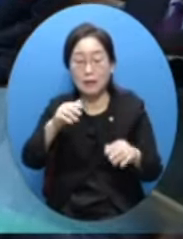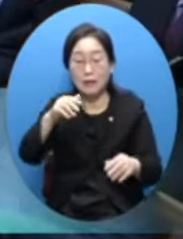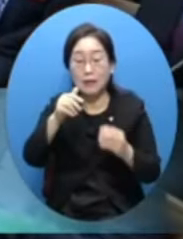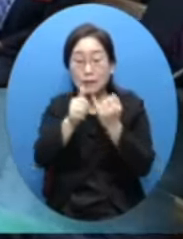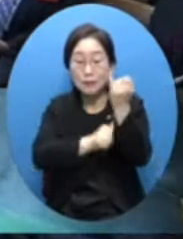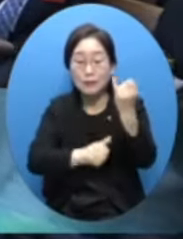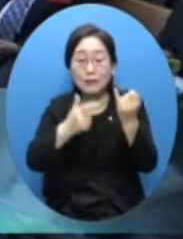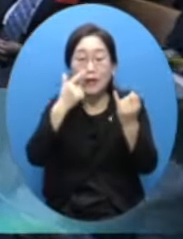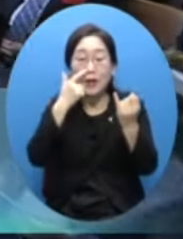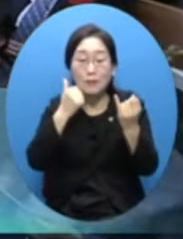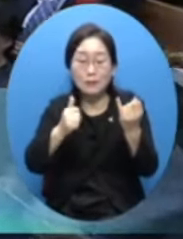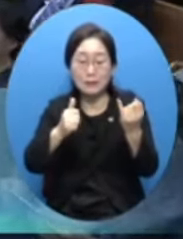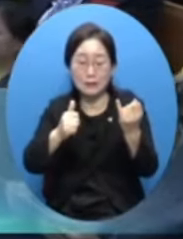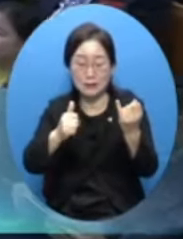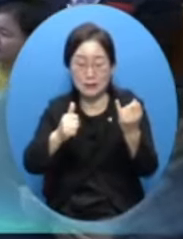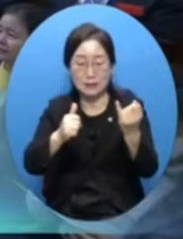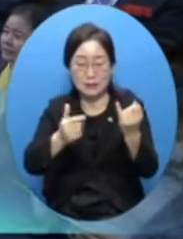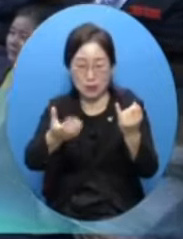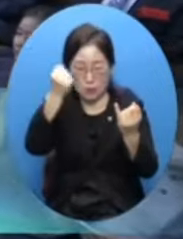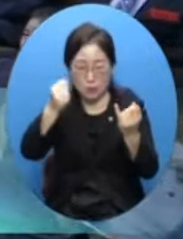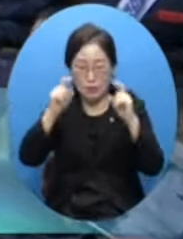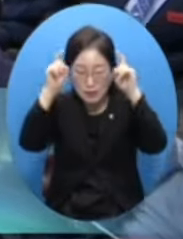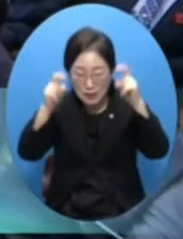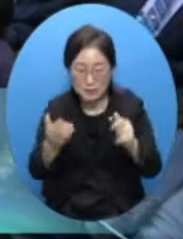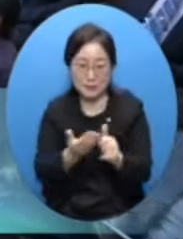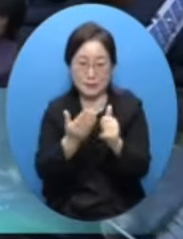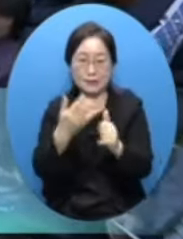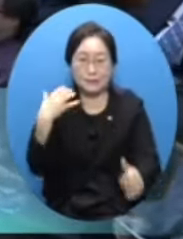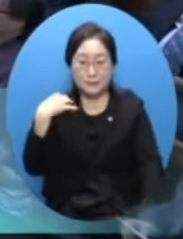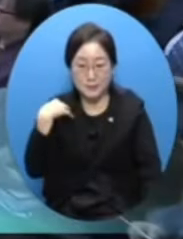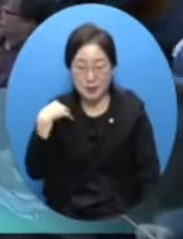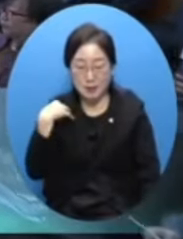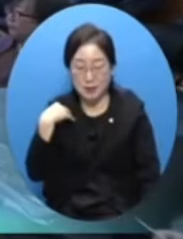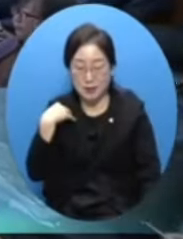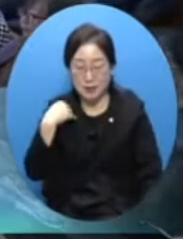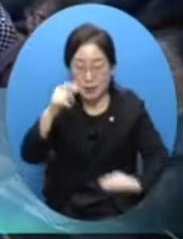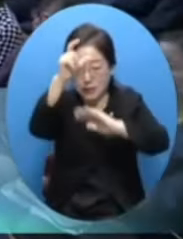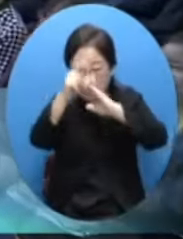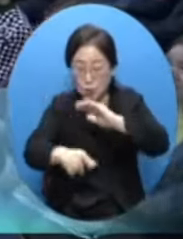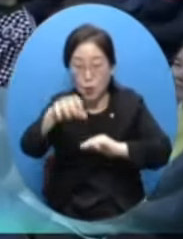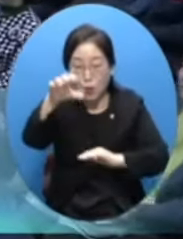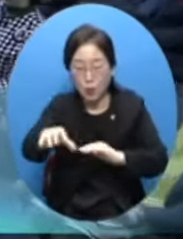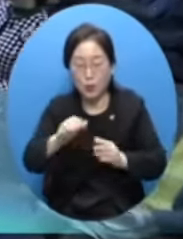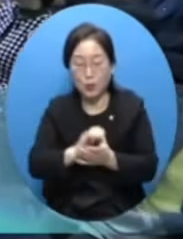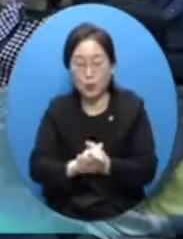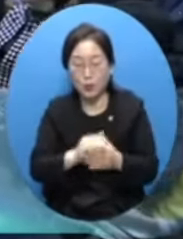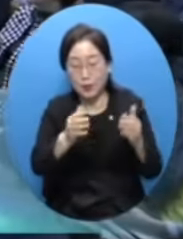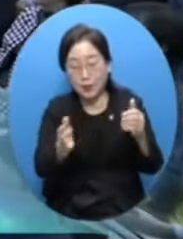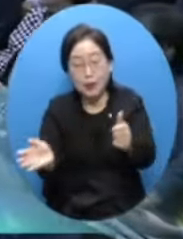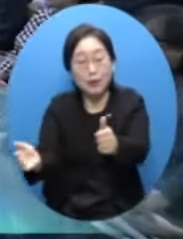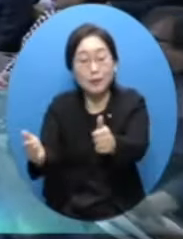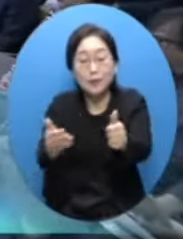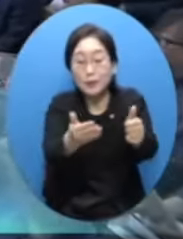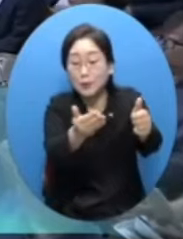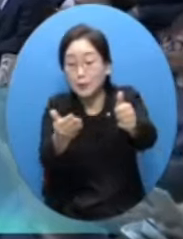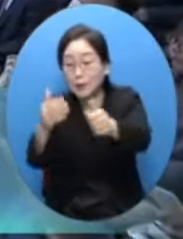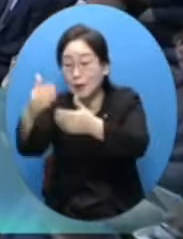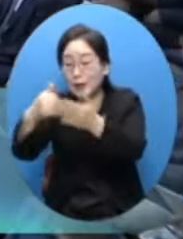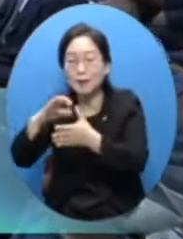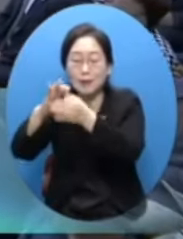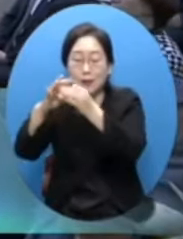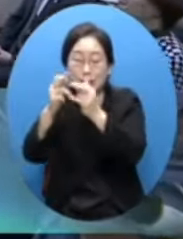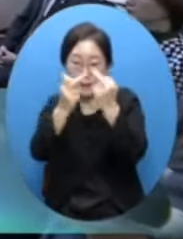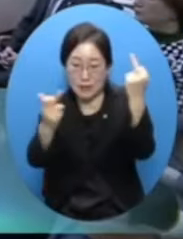제사장 이드로의 양떼를 치더니 그 떼를 광야 서쪽으로 인도하여 하나님의 산 호렙의 이름에